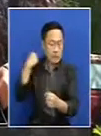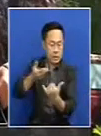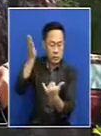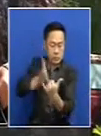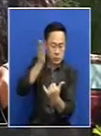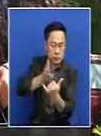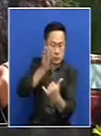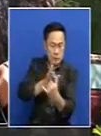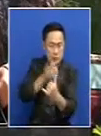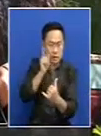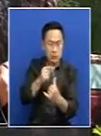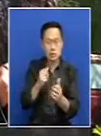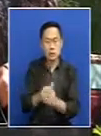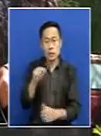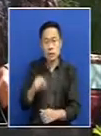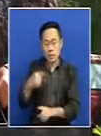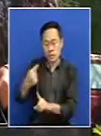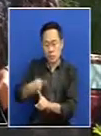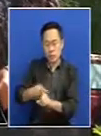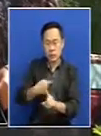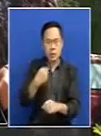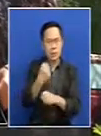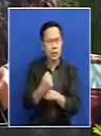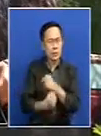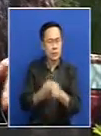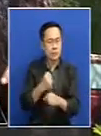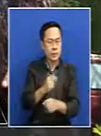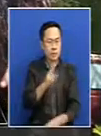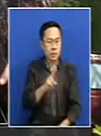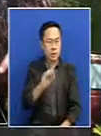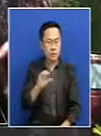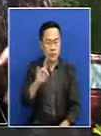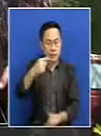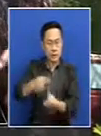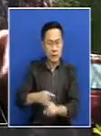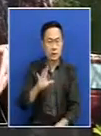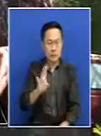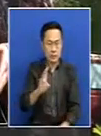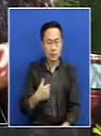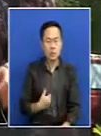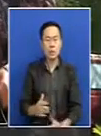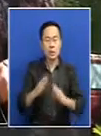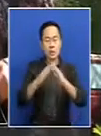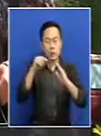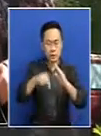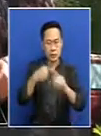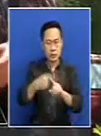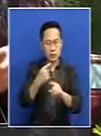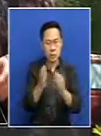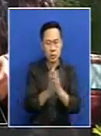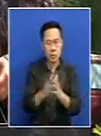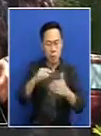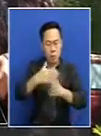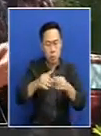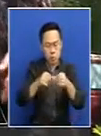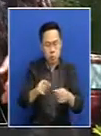อาตูนะคะได้เช่าคอนโดแห่งนี้ตั้งแต่เดือนกรกฎาคม2558และก่อนเกิดเหตุไม่มีการออกจากห้องพักเป็นเวลากว่า10วัน